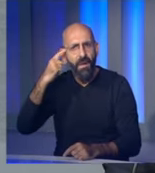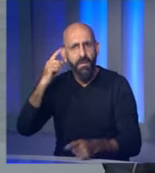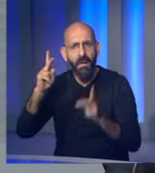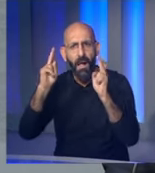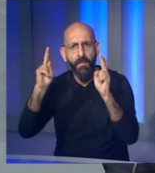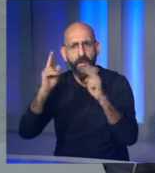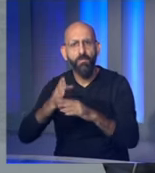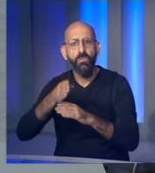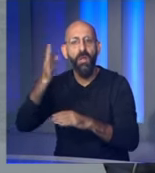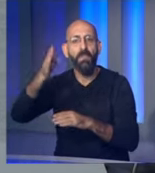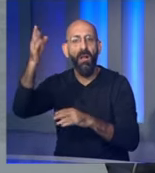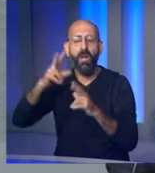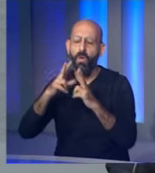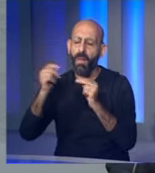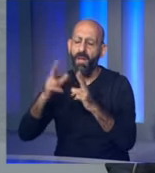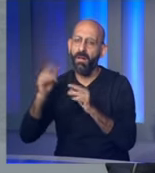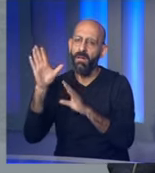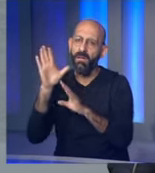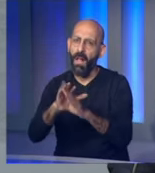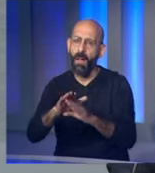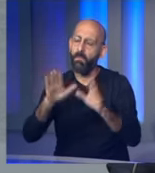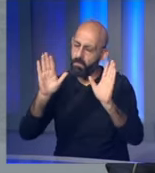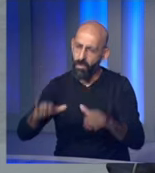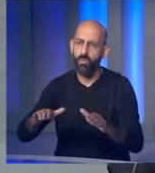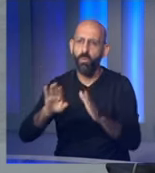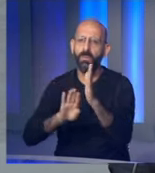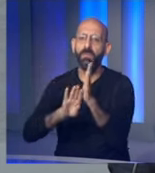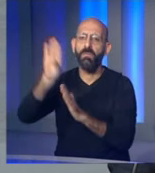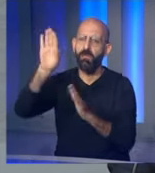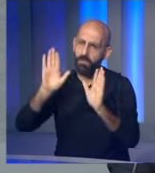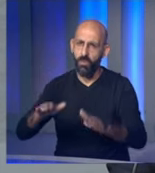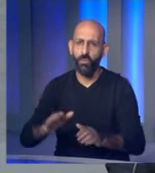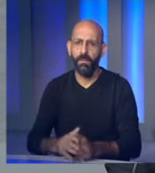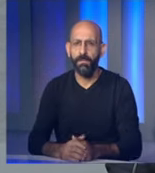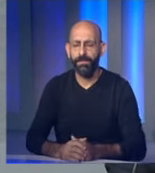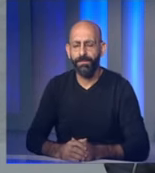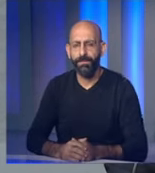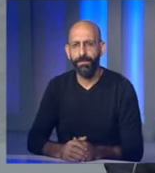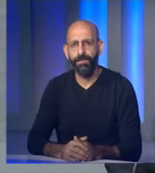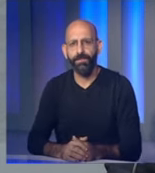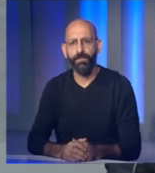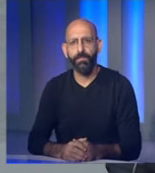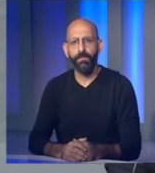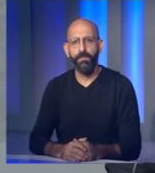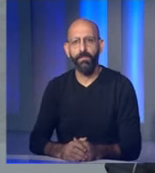كبير في حال ان شاء الله ترتبت الامور بالشكل اللي نحن نامل